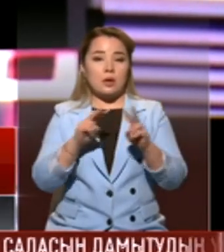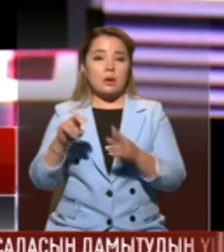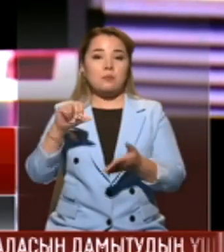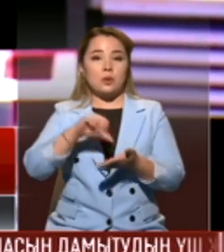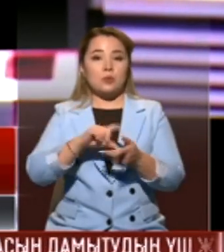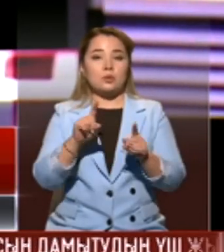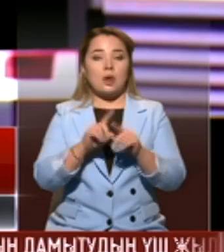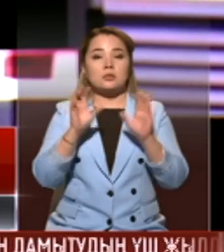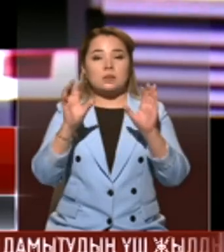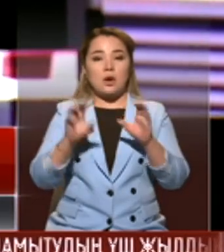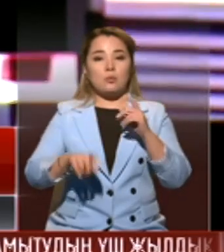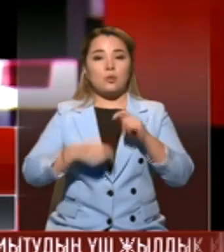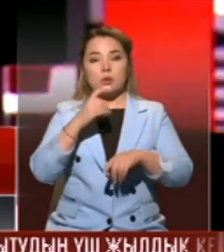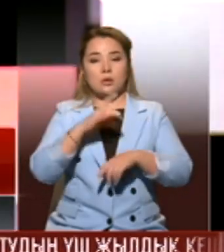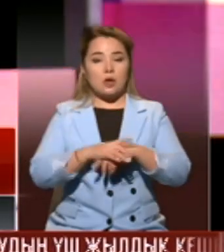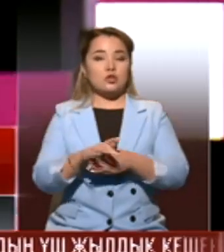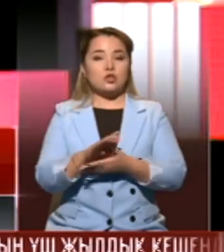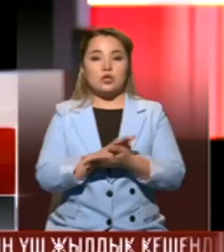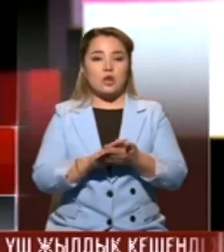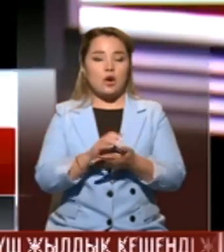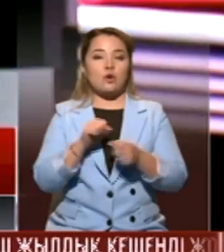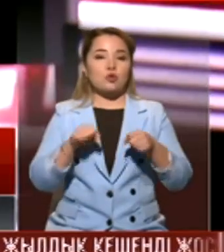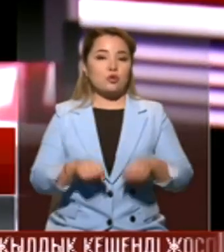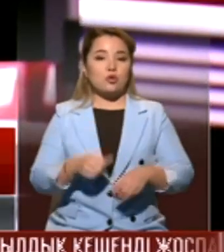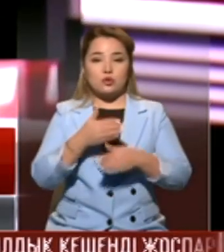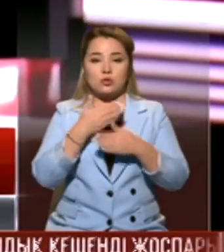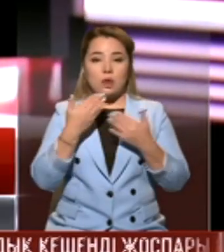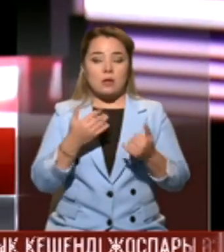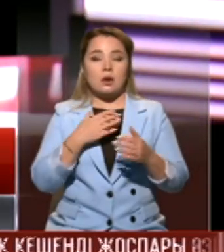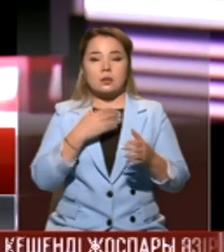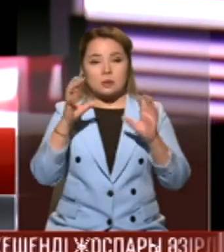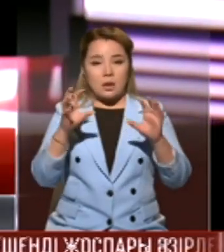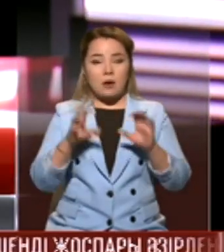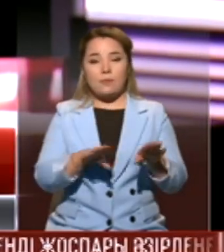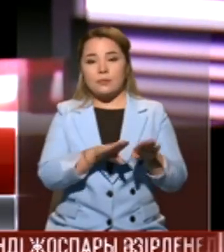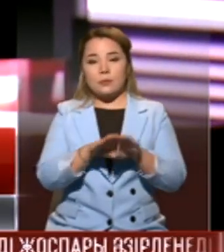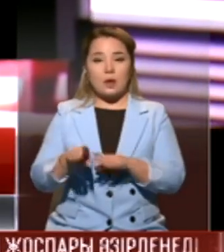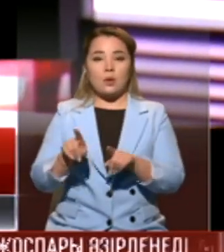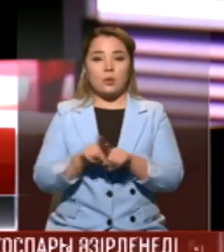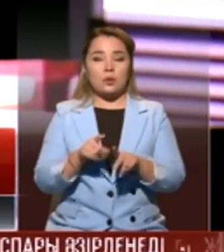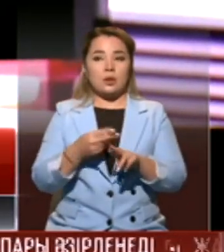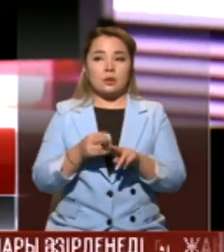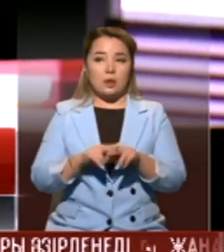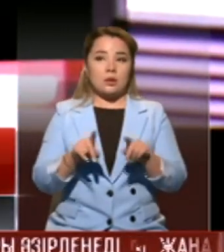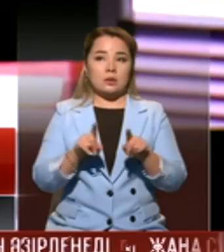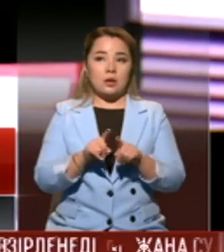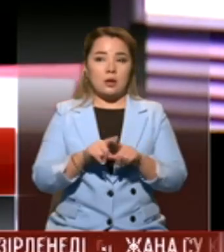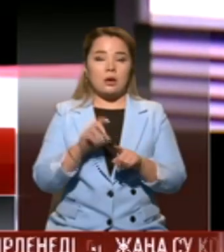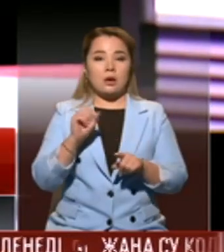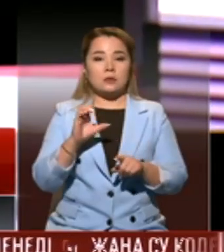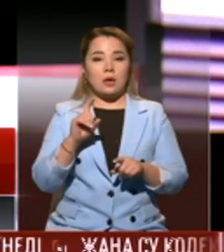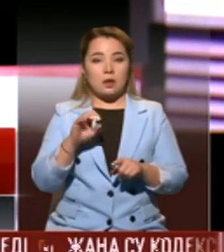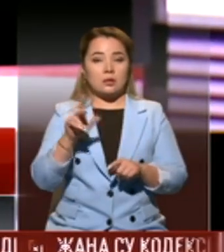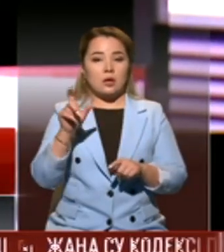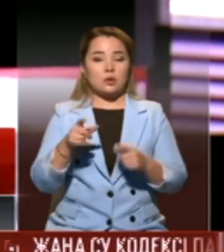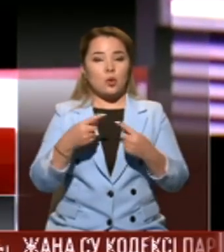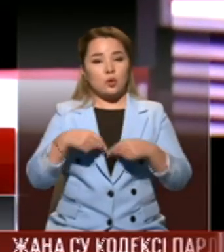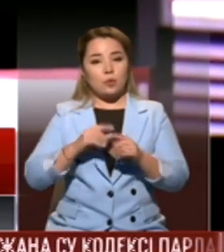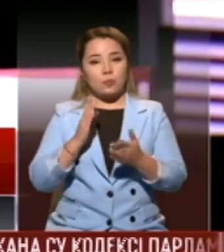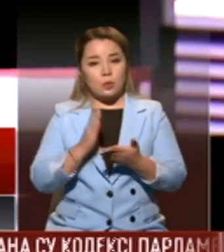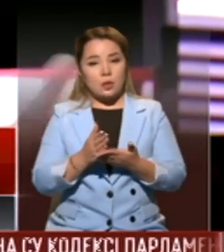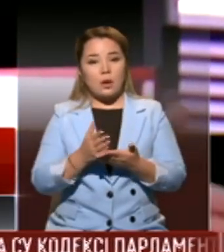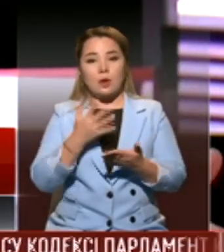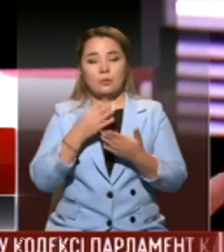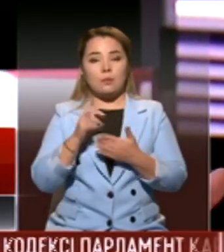да заңды бұзуға ешқандай құқығы жоқ. Заң бәрімізге ортақ. Сол себептен ол мына Асхат бауырымыздың ұйымы бола ма,